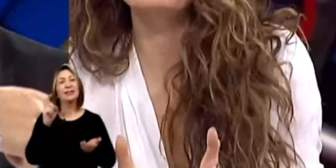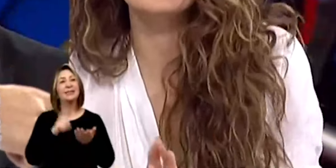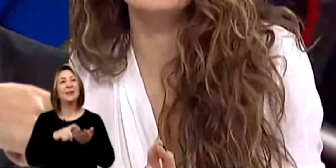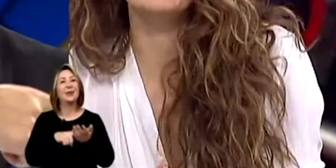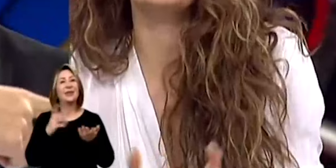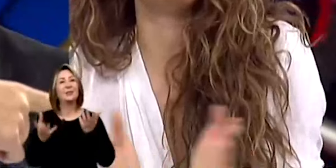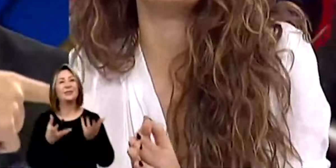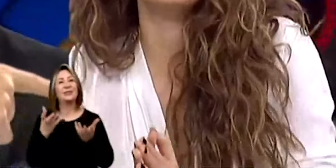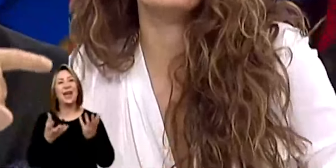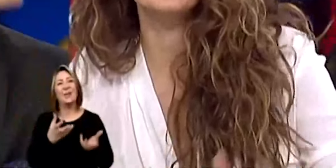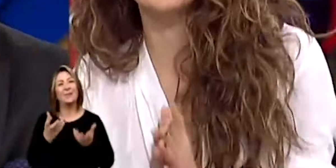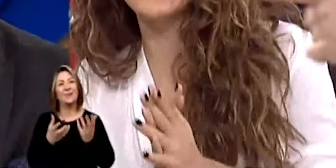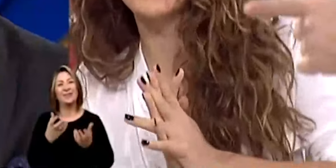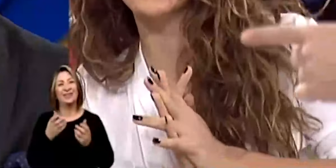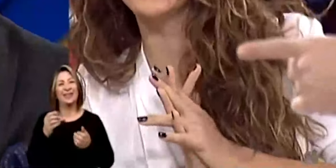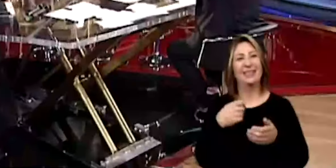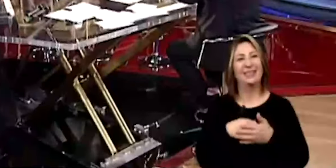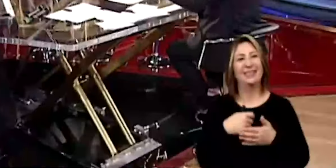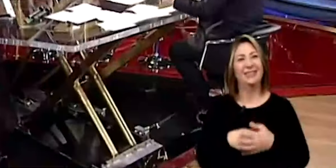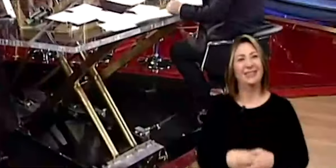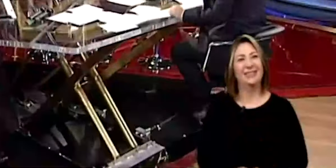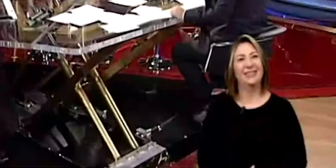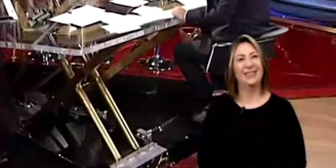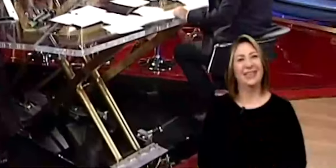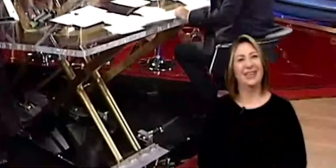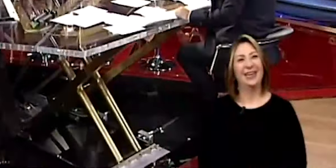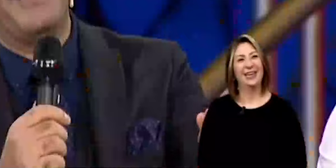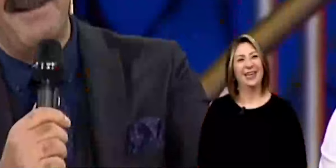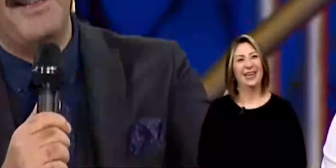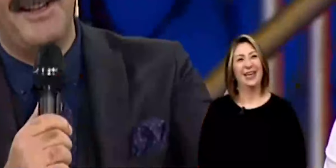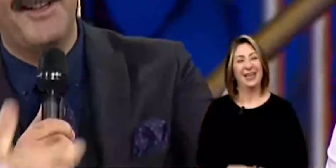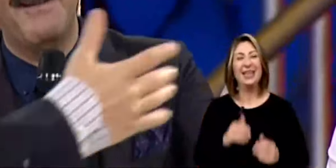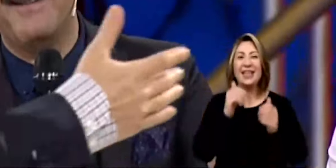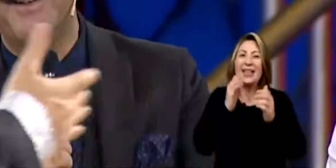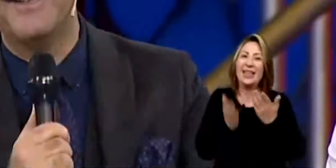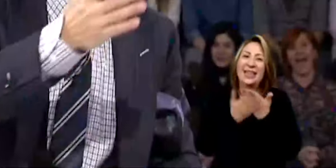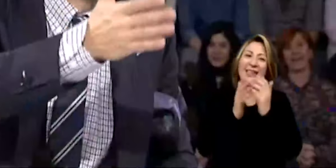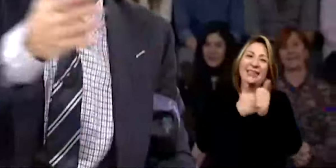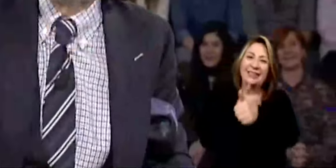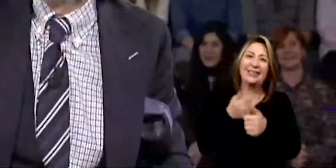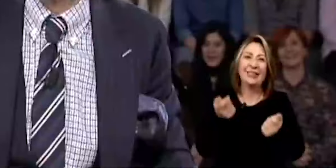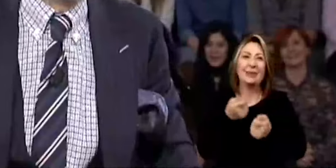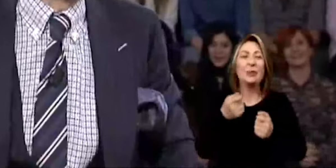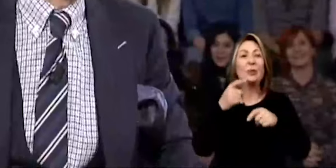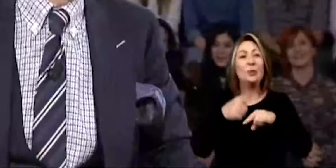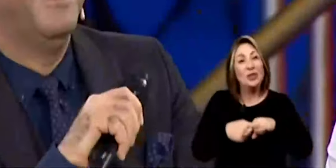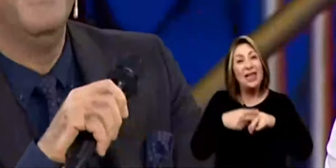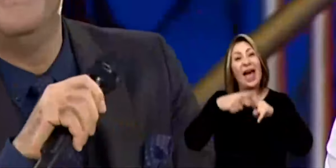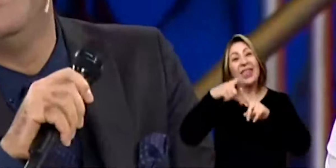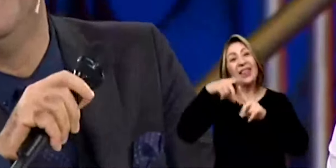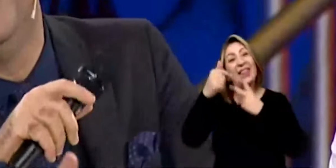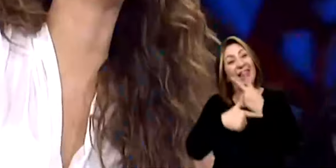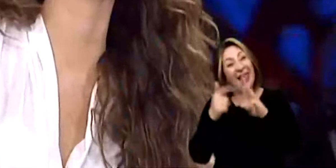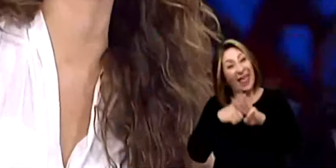Tavukları pişirmişim. Sen biliyor musun onu? Yani eşlik etmeye çalışıyorum. Ya bir Hüseyin Turan ve Atiye